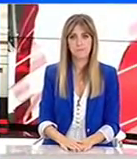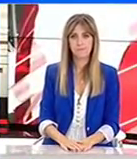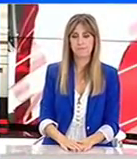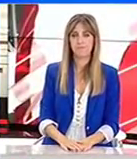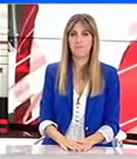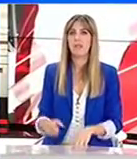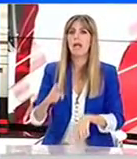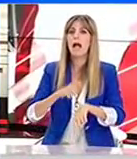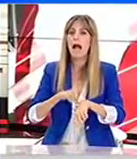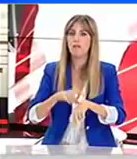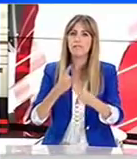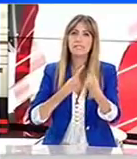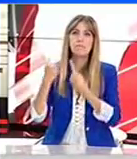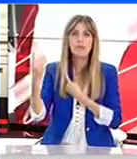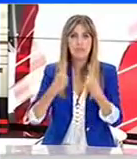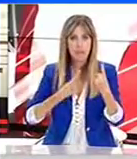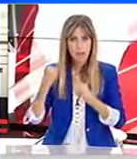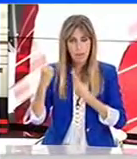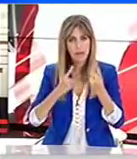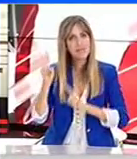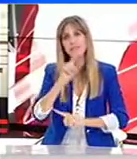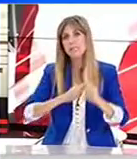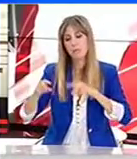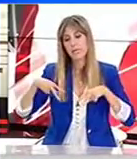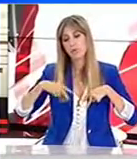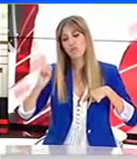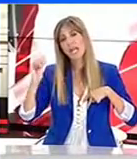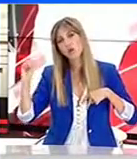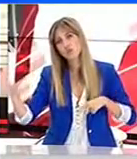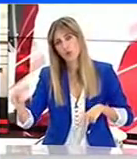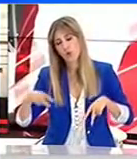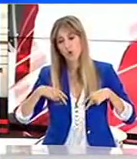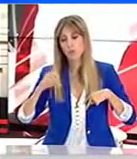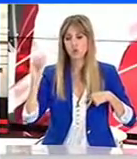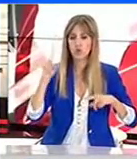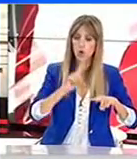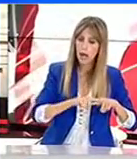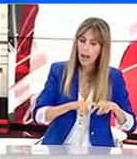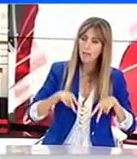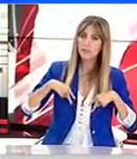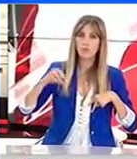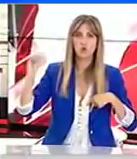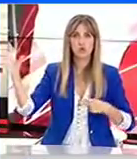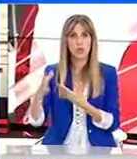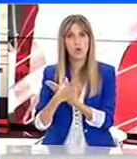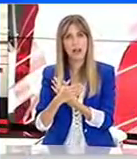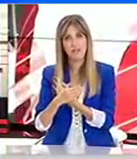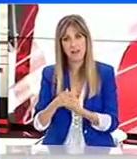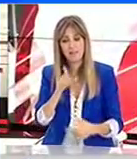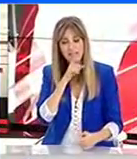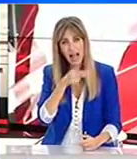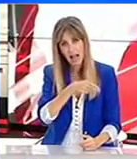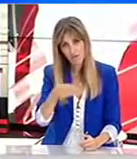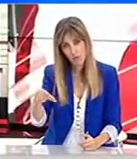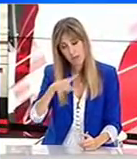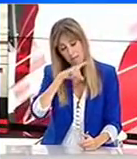υπουργών εξωτερικών των δύο χωρών. Είναι δύσκολα θέματα, είναι σε καλό επίπεδο όμως η πορεία των